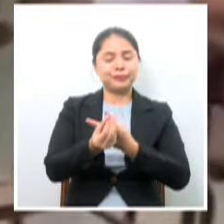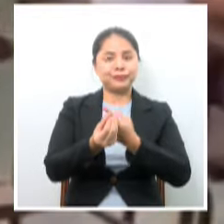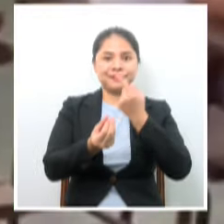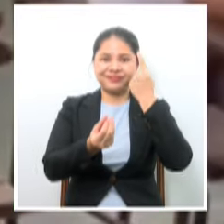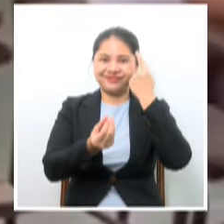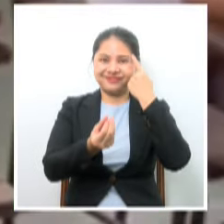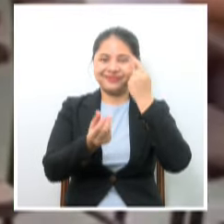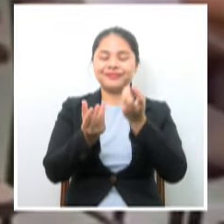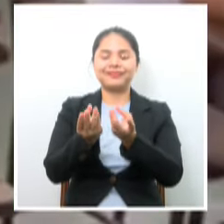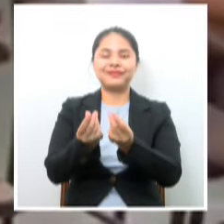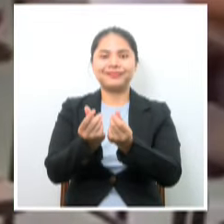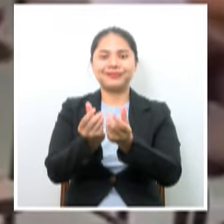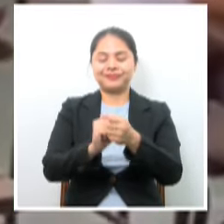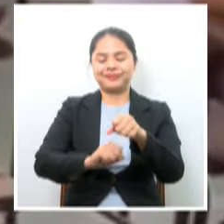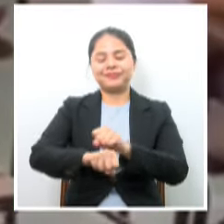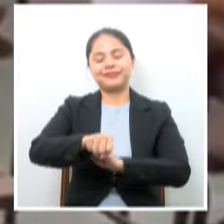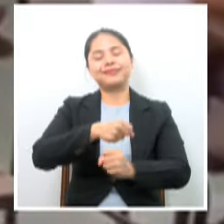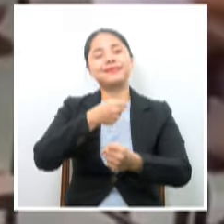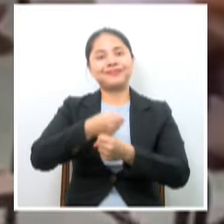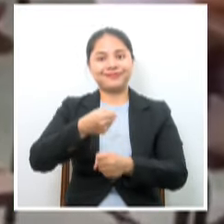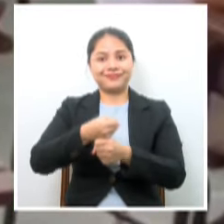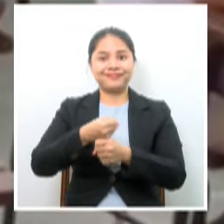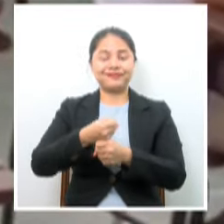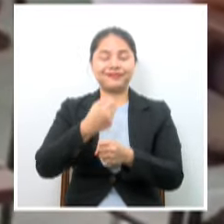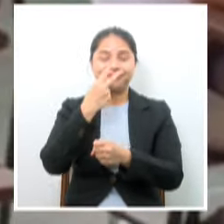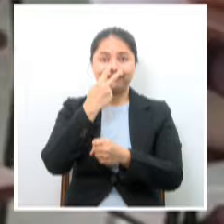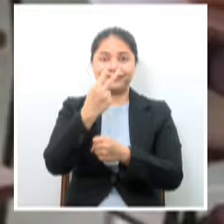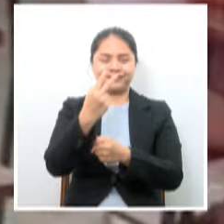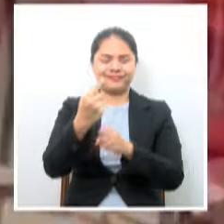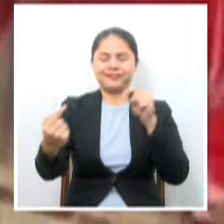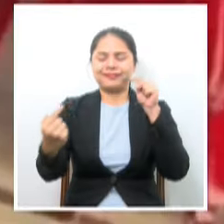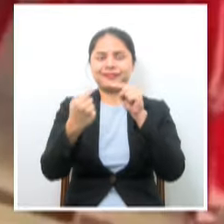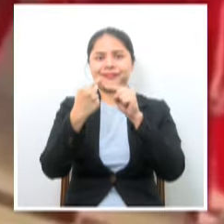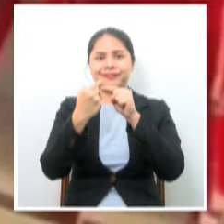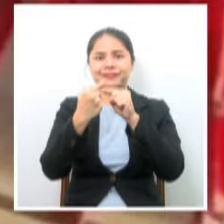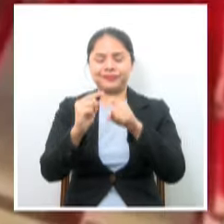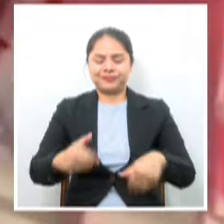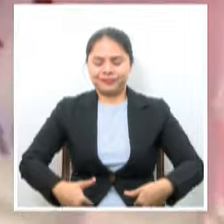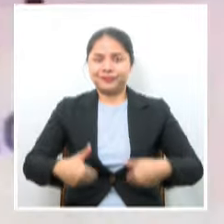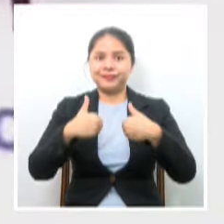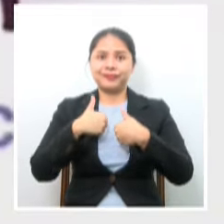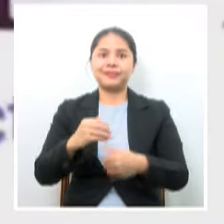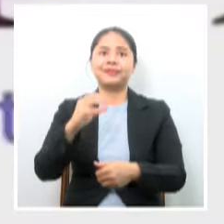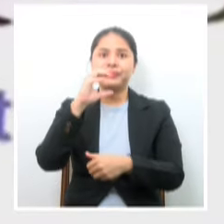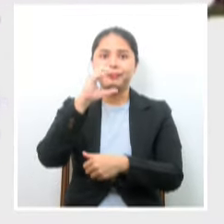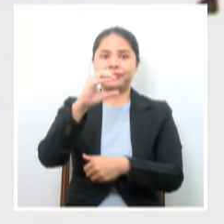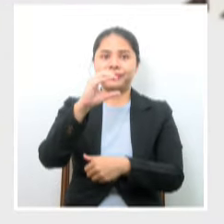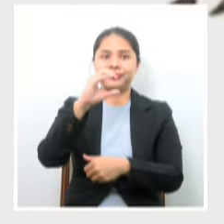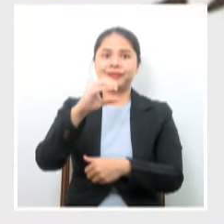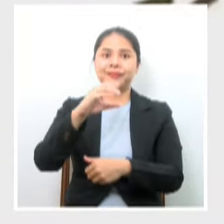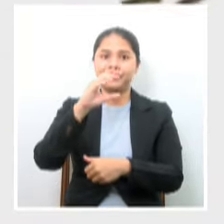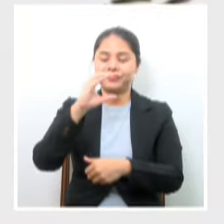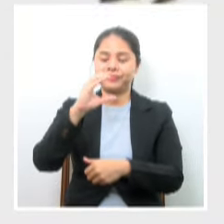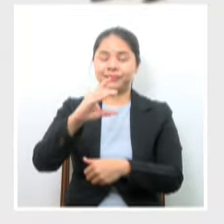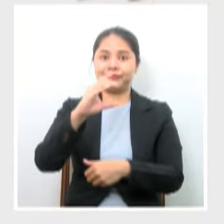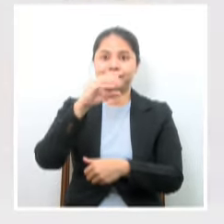าบเรียนคณิตศาสตร์กับการงานอาชีพดำเนินการตามวงจรคุณภาพ PDCA ขั้นที่